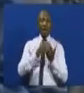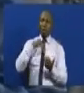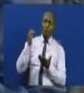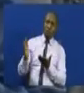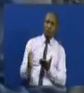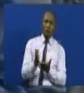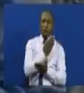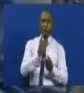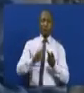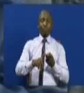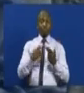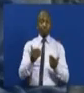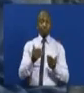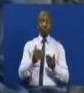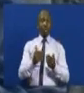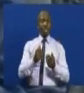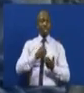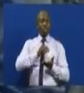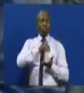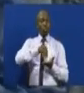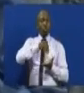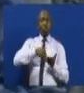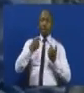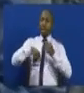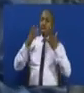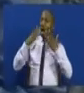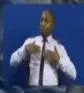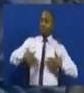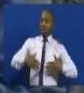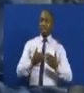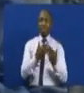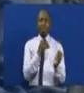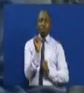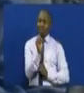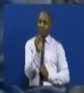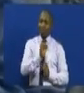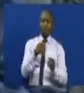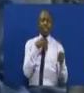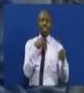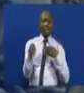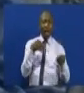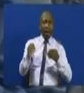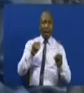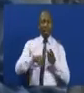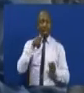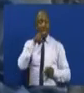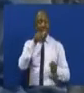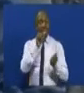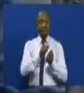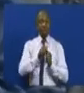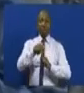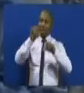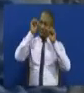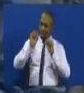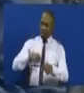free radicals ambazo zinaleta sumu kwenye mwili na kutuletea uzee na kuchakaa. Hivi ni vitu ambavyo inabidi